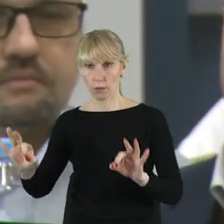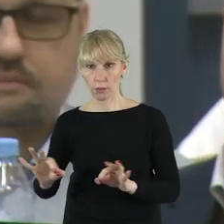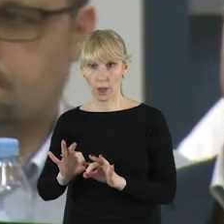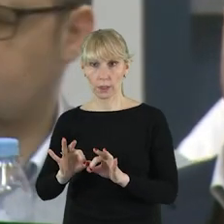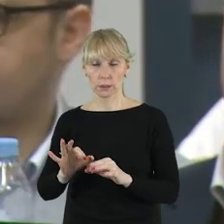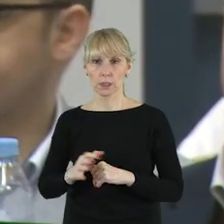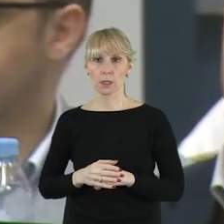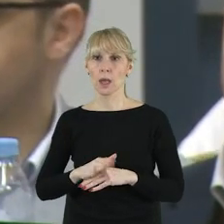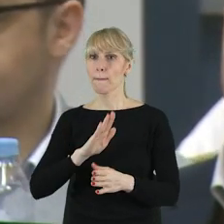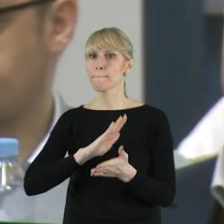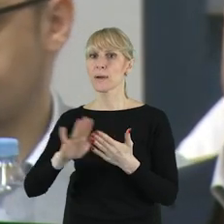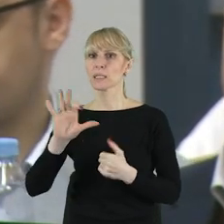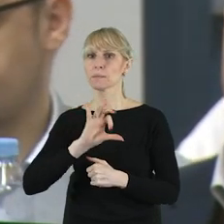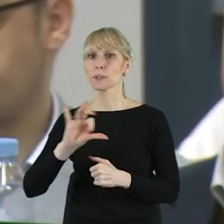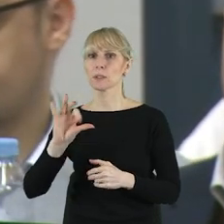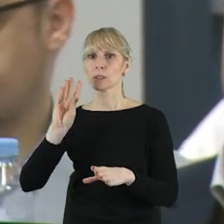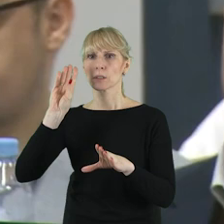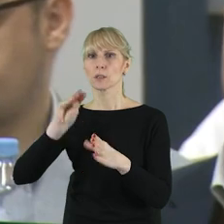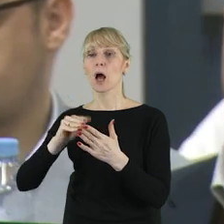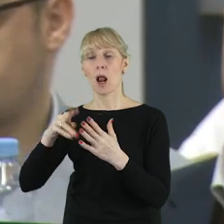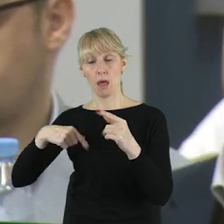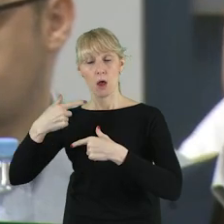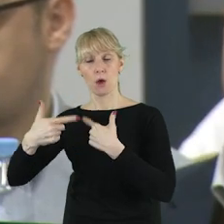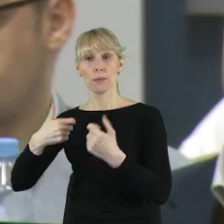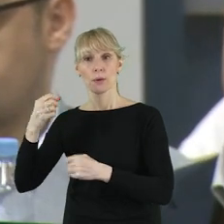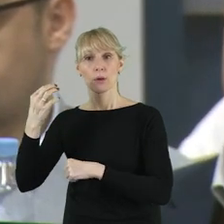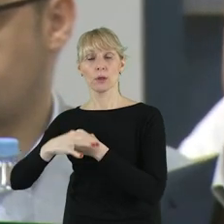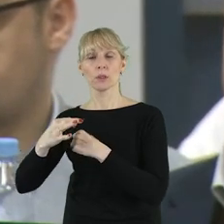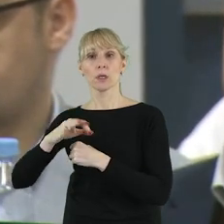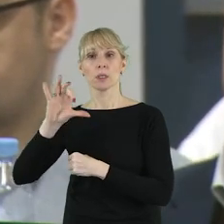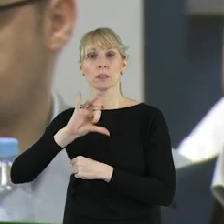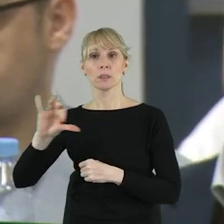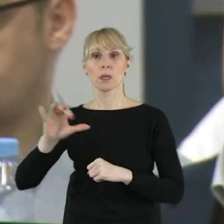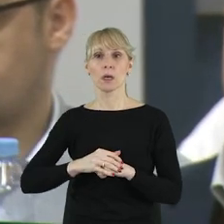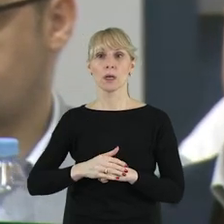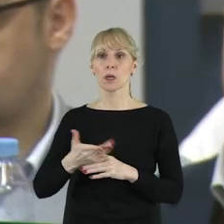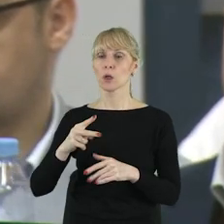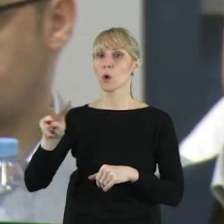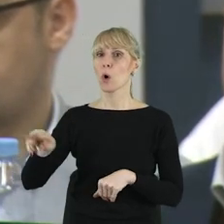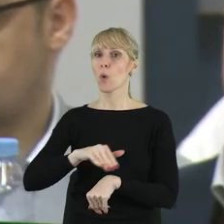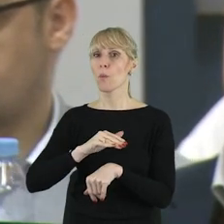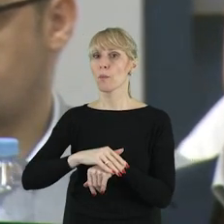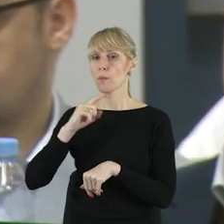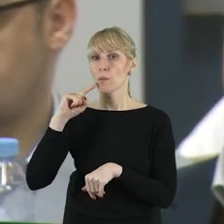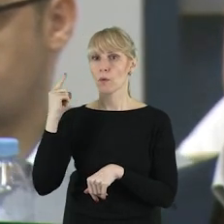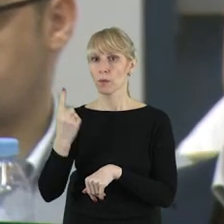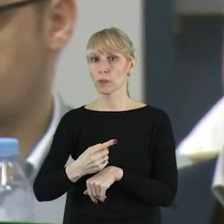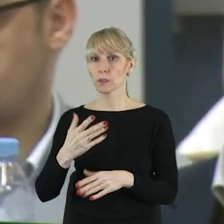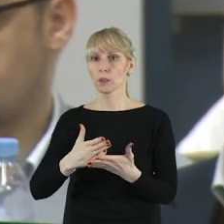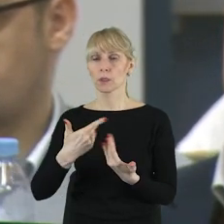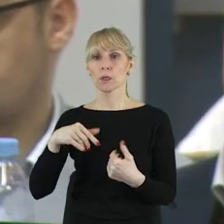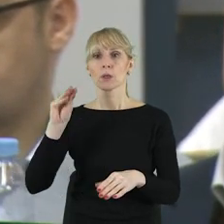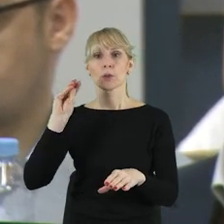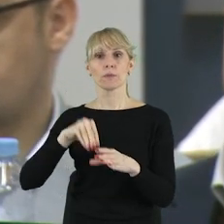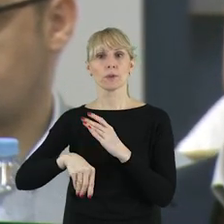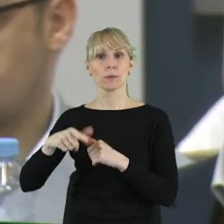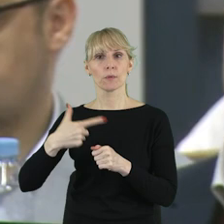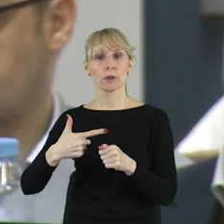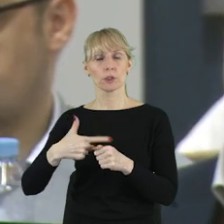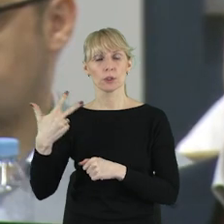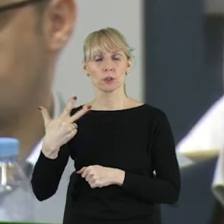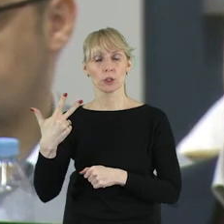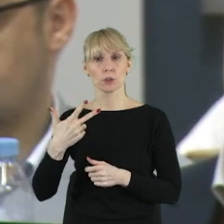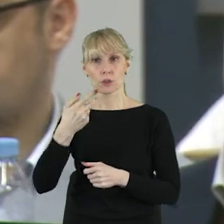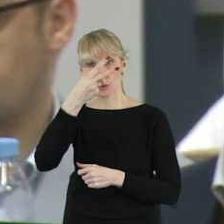2 kontraktowców, umowa zlecenia, 23 pielęgniarki na etatach. Na radiologii jest lekarz